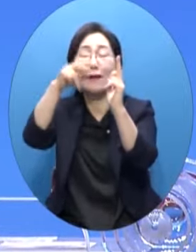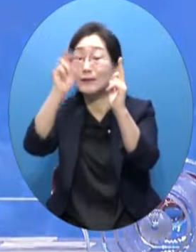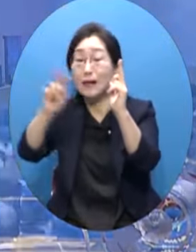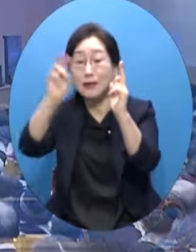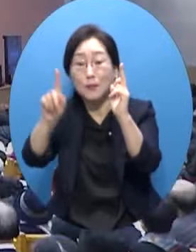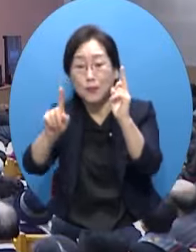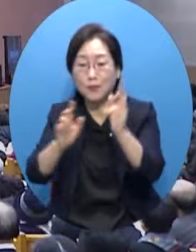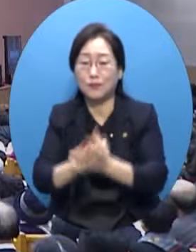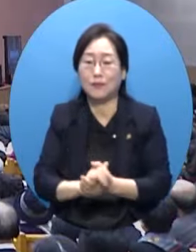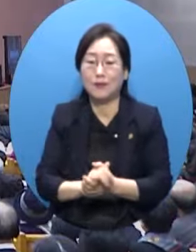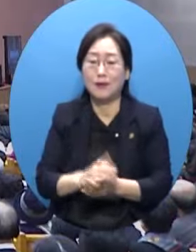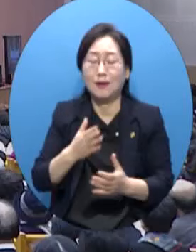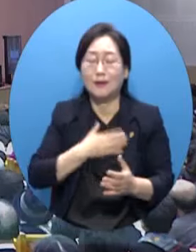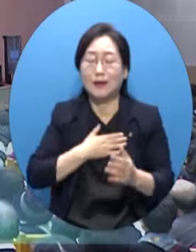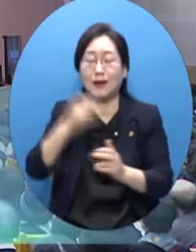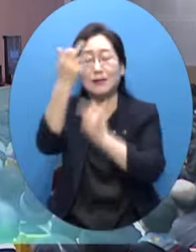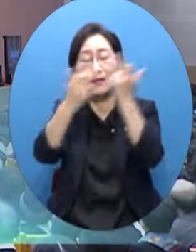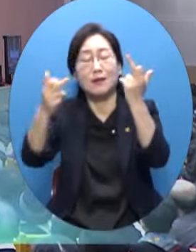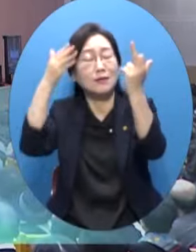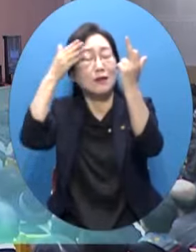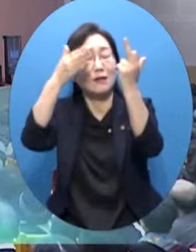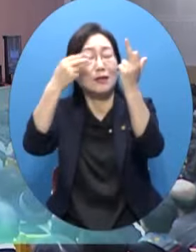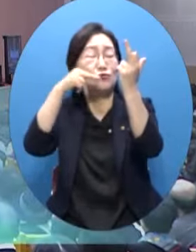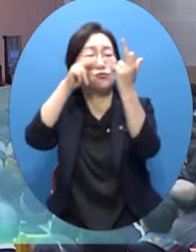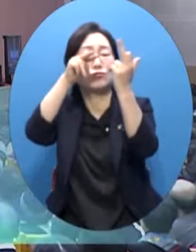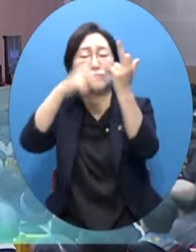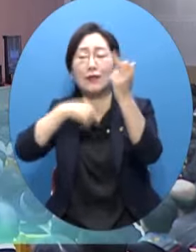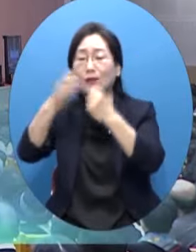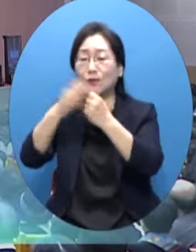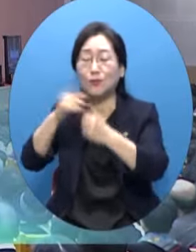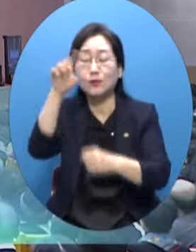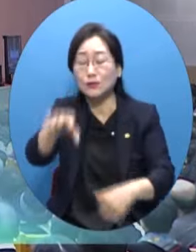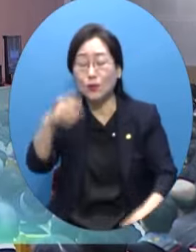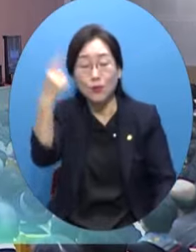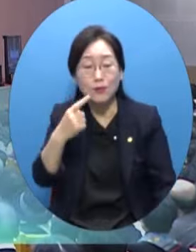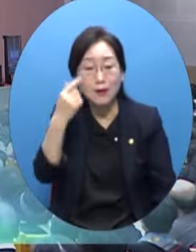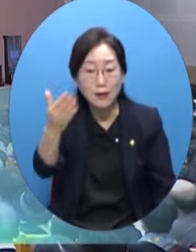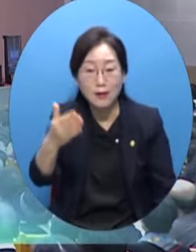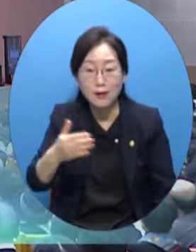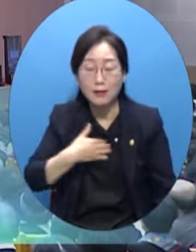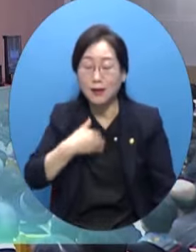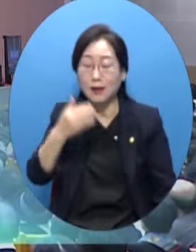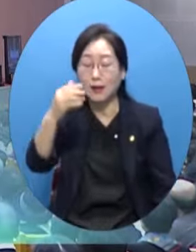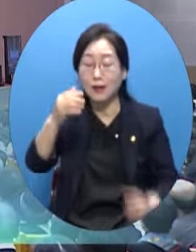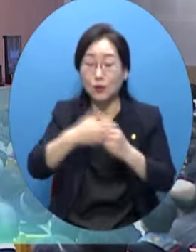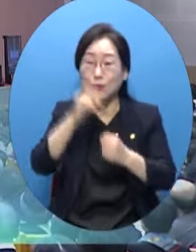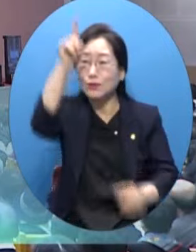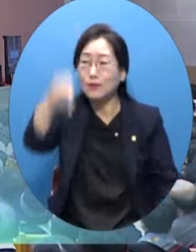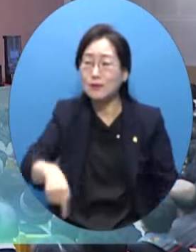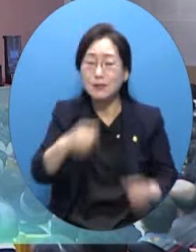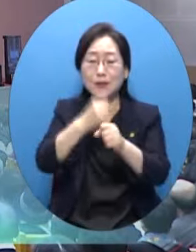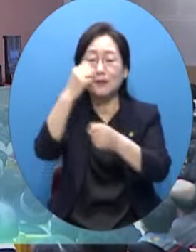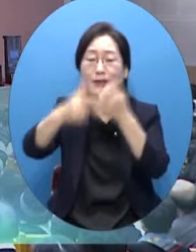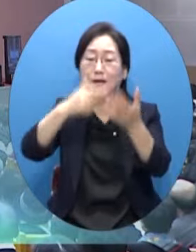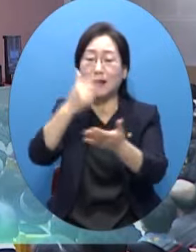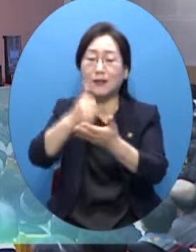찬양했습니다. 내가 산을 향하여 눈을 들리라. 나의 도움이 어디서 올까? 나의 도움은 천지를 지으신